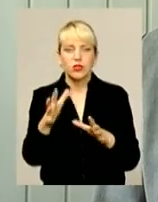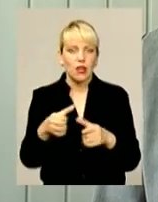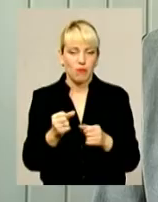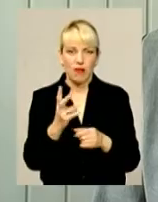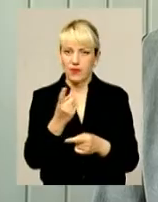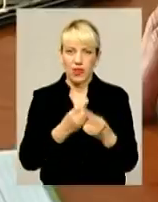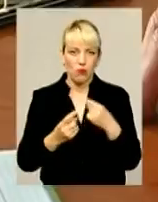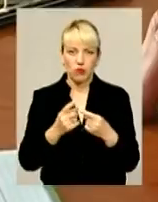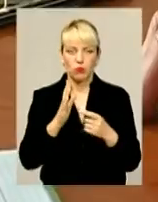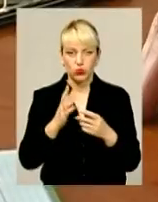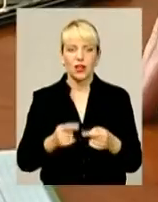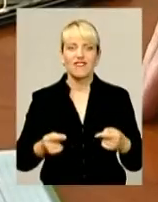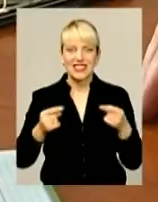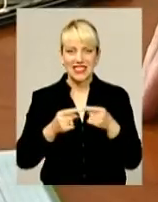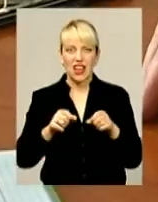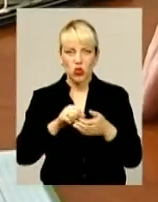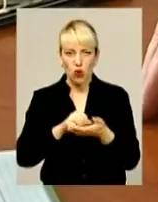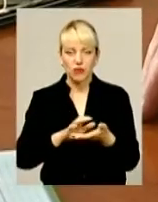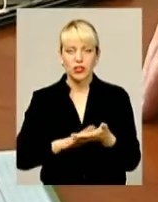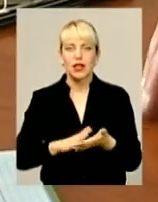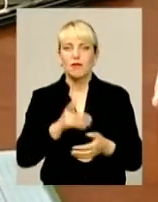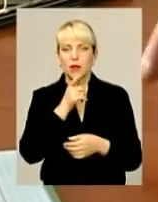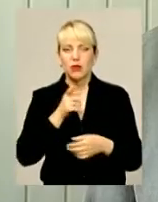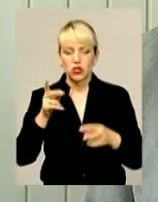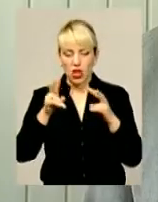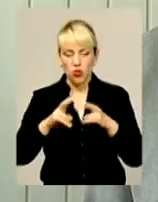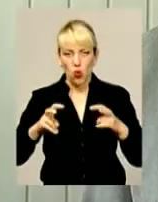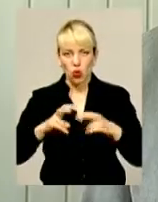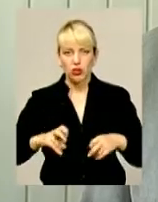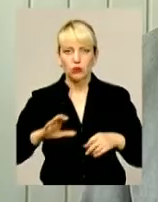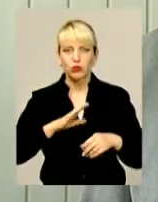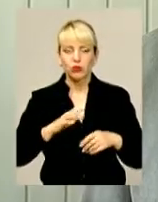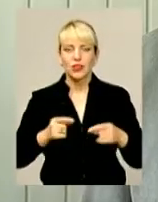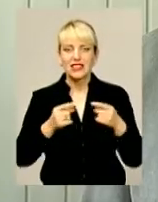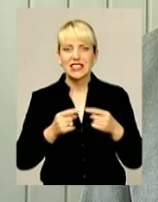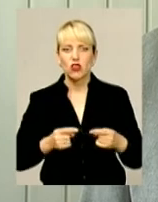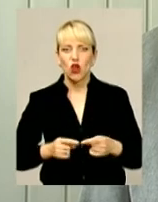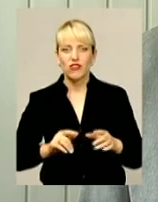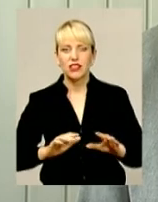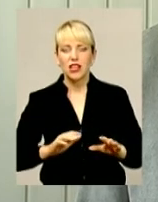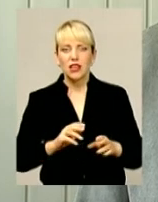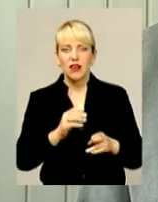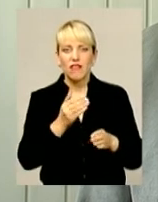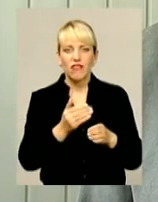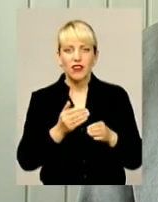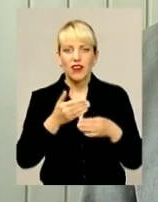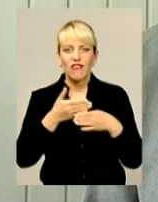встановлено під час проведення досудового розслідування. Під час огляду були вилучені фрагменти гранати